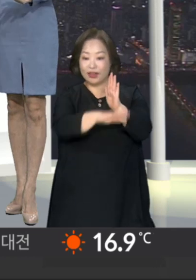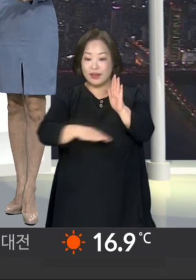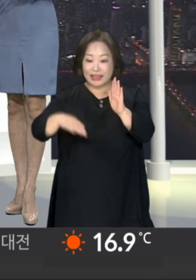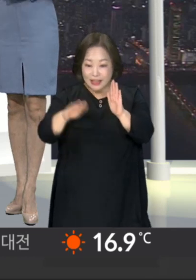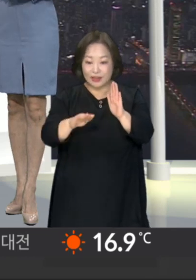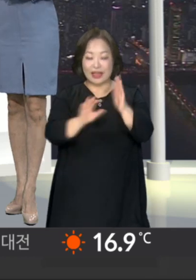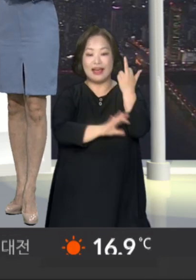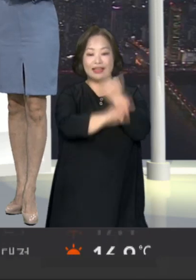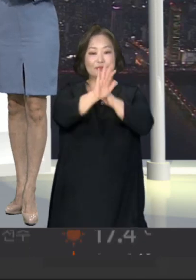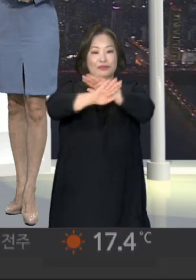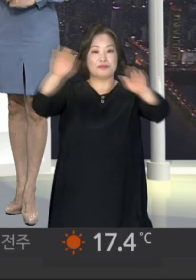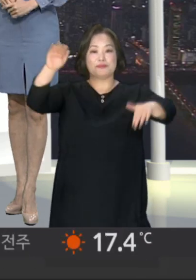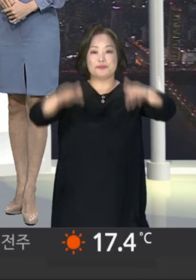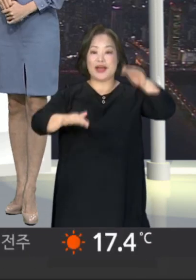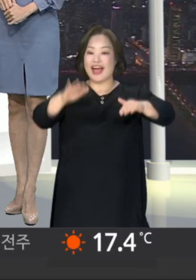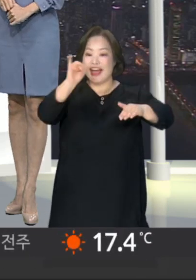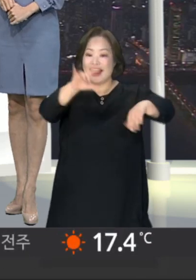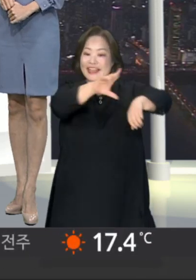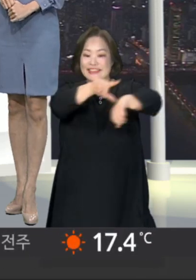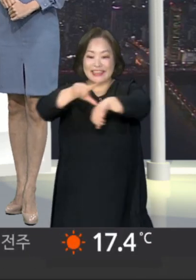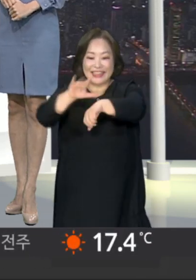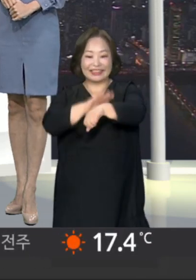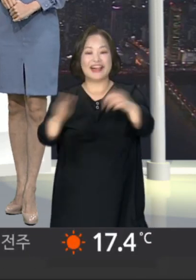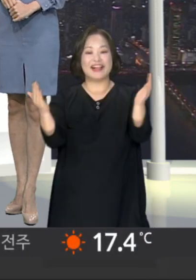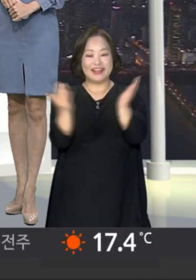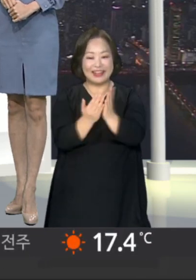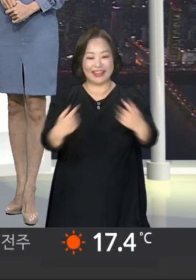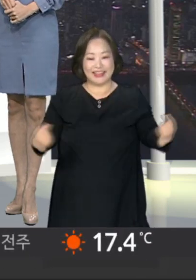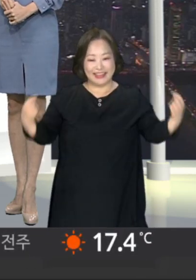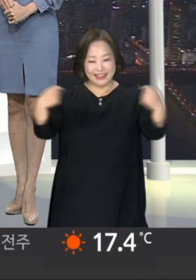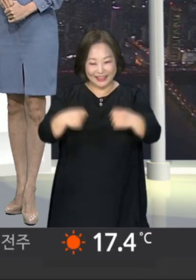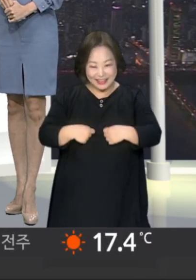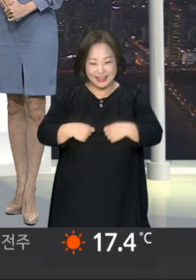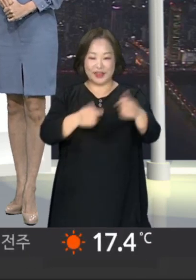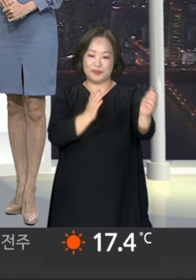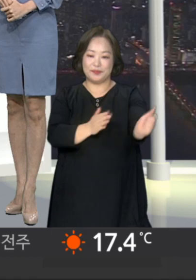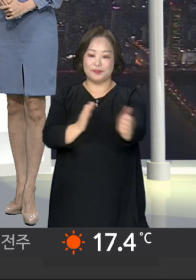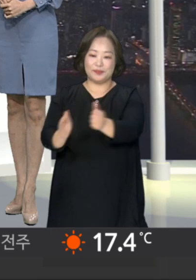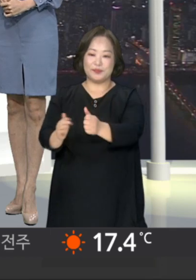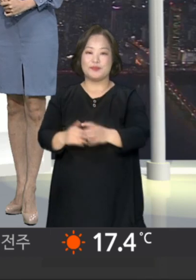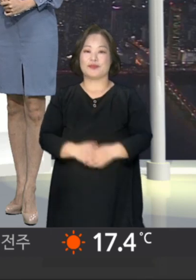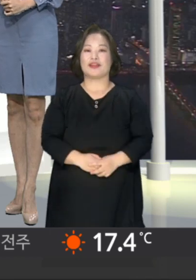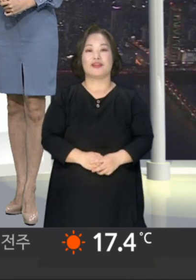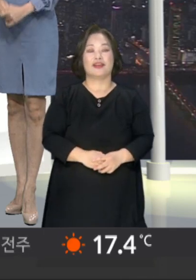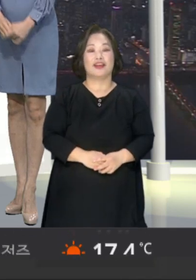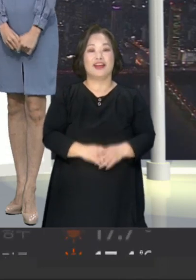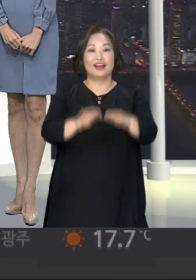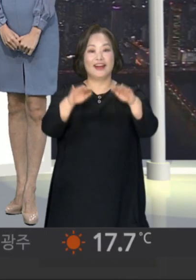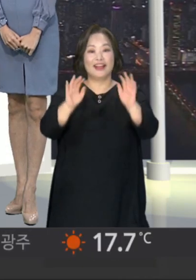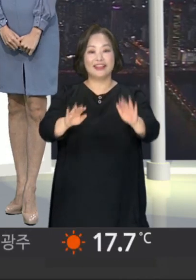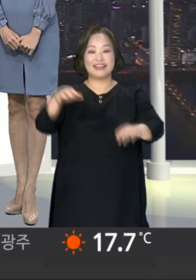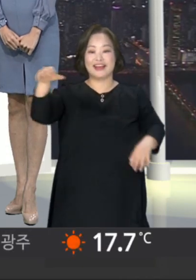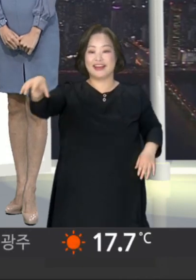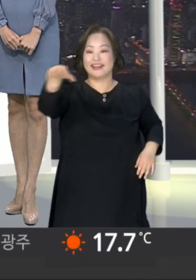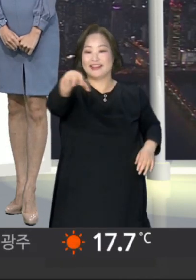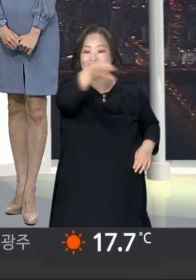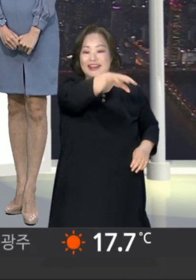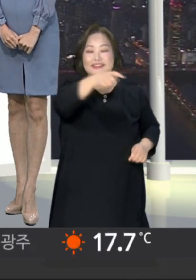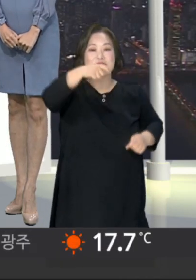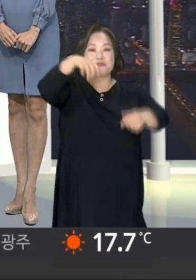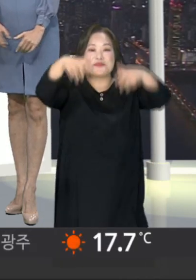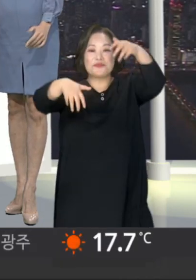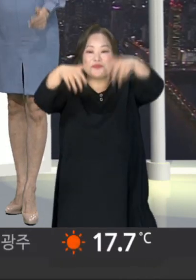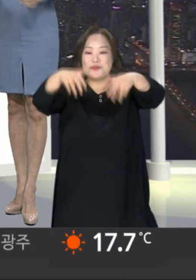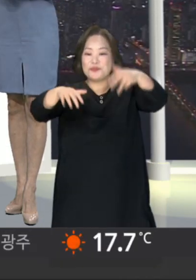중심으로는 일교차가 크겠습니다. 시간대에 맞는 적절한 옷차림으로 건강관리 잘하셔야겠습니다. 또 곳곳에 비